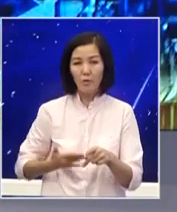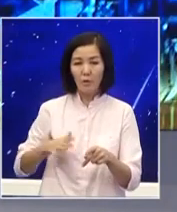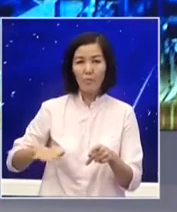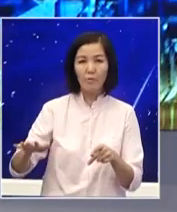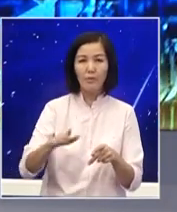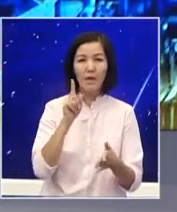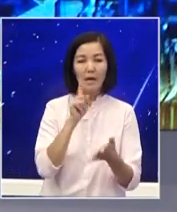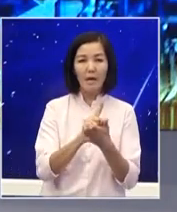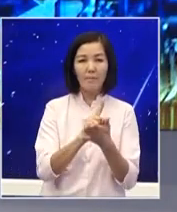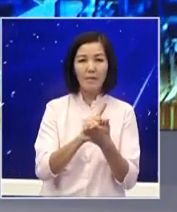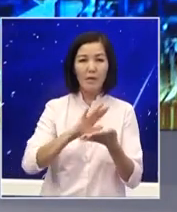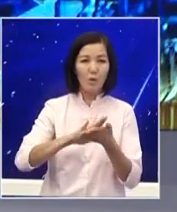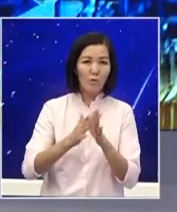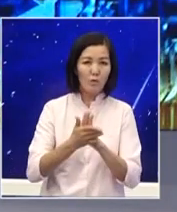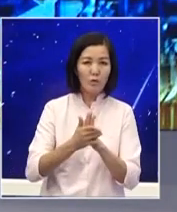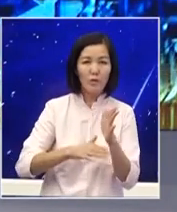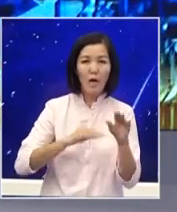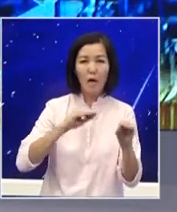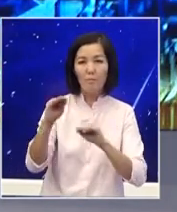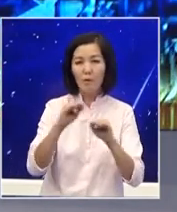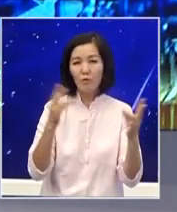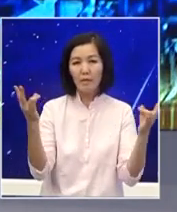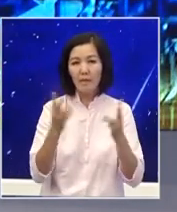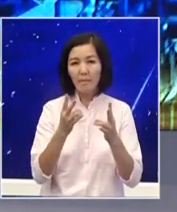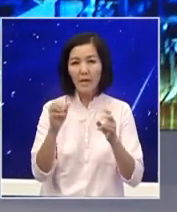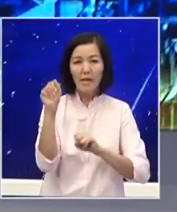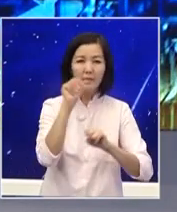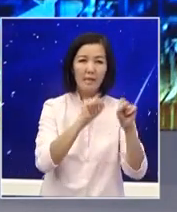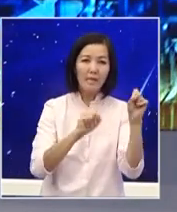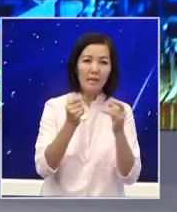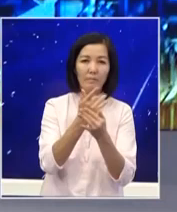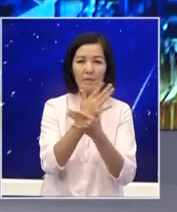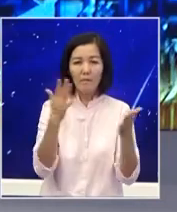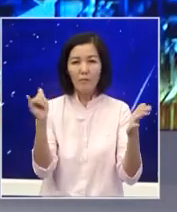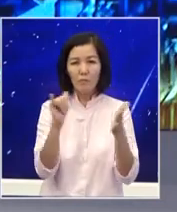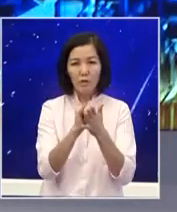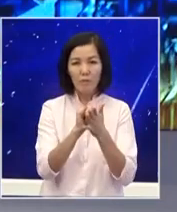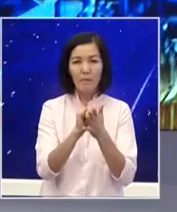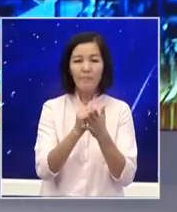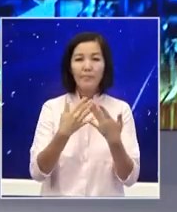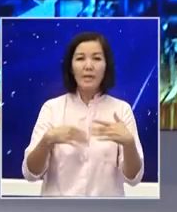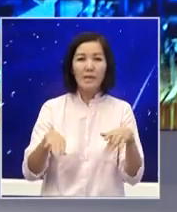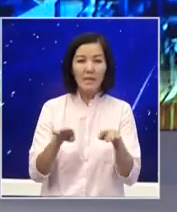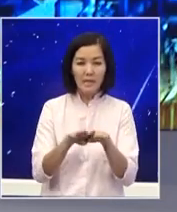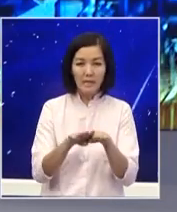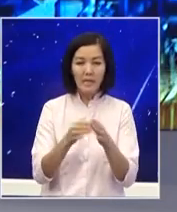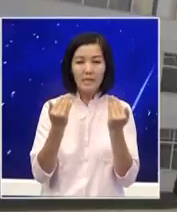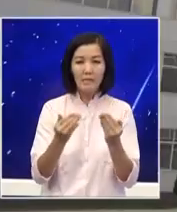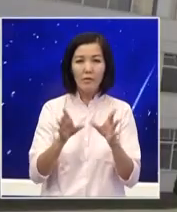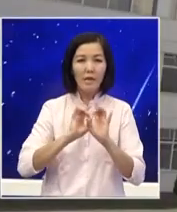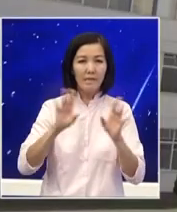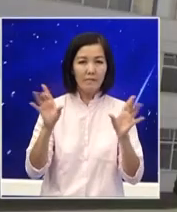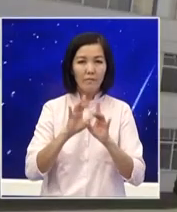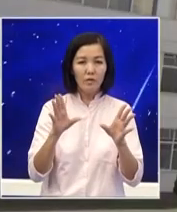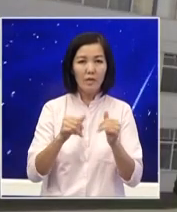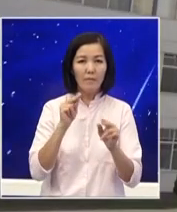обязательное условие оборудовать классы всеми необходимыми санитарными средствами и установками такие свете не озвучили на ежегодном